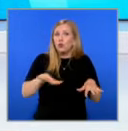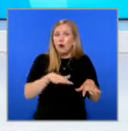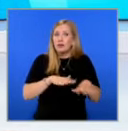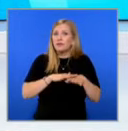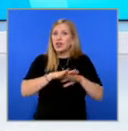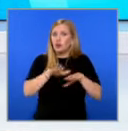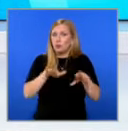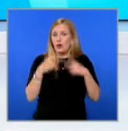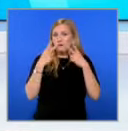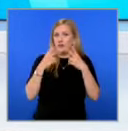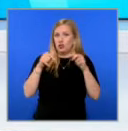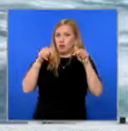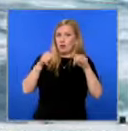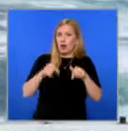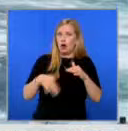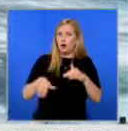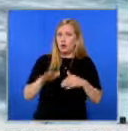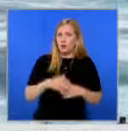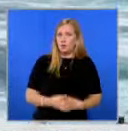море от александър мар